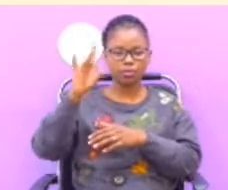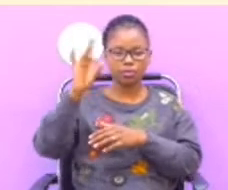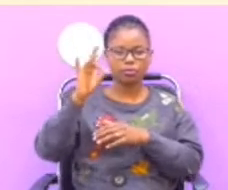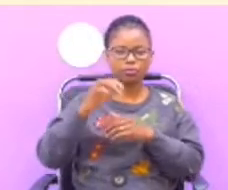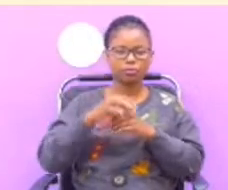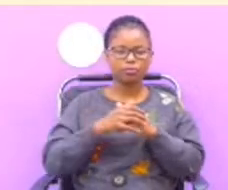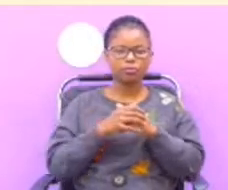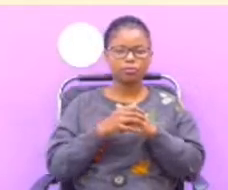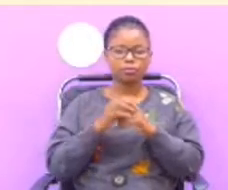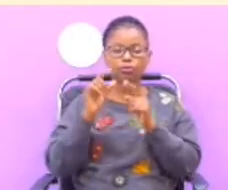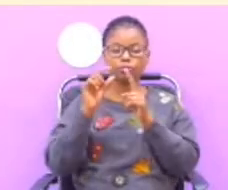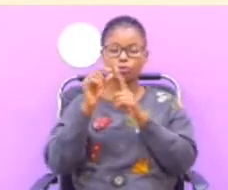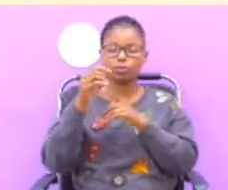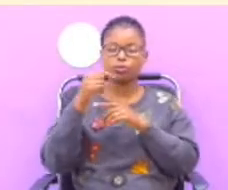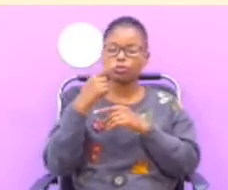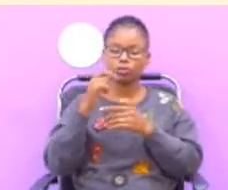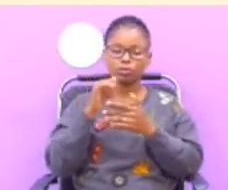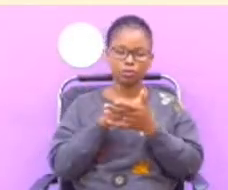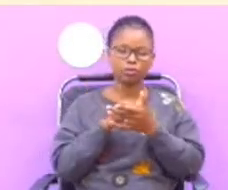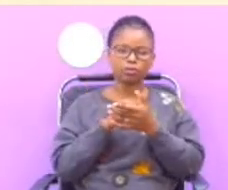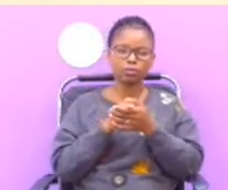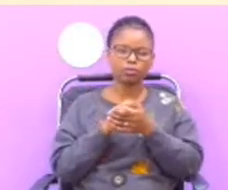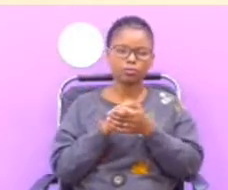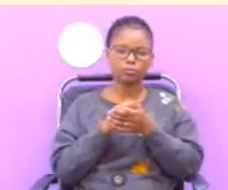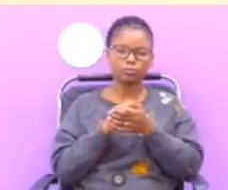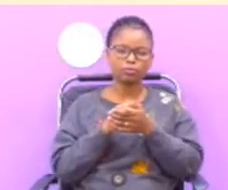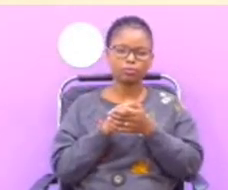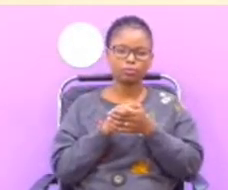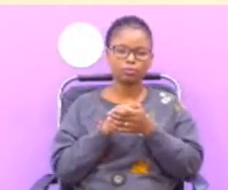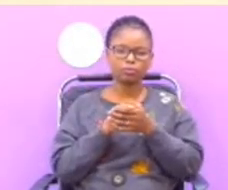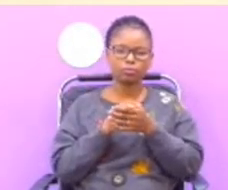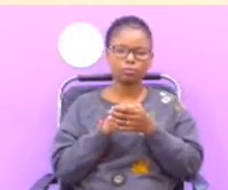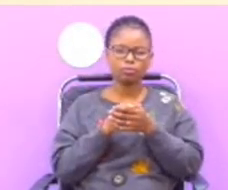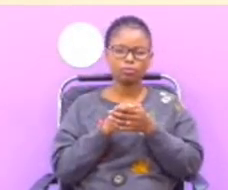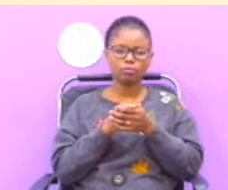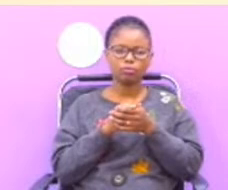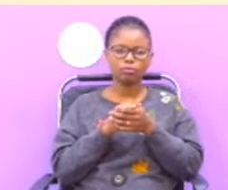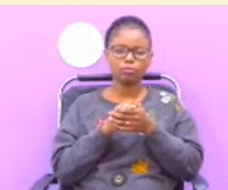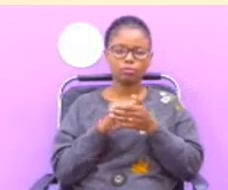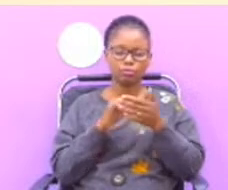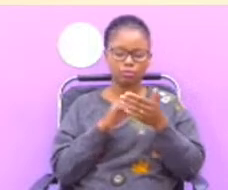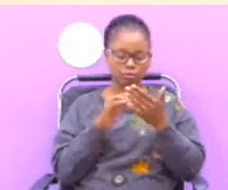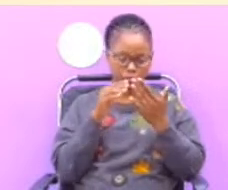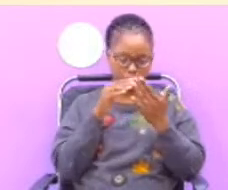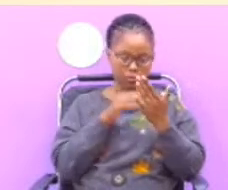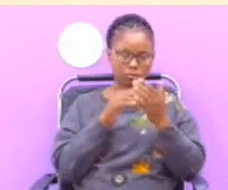Uwo niguo maandiko maroiga. Tareke tuthome kamura indiga kamu waja.